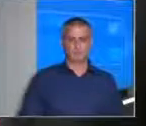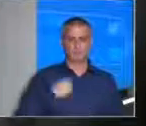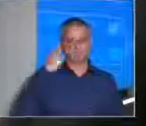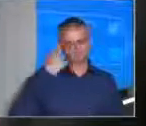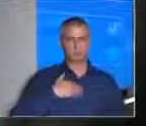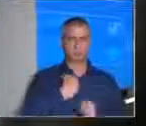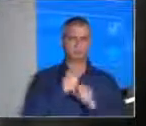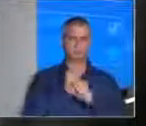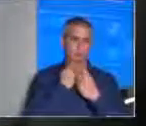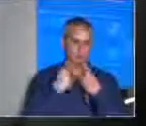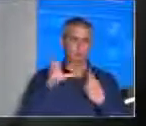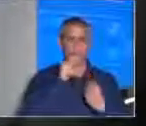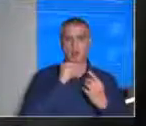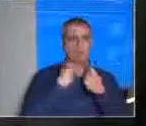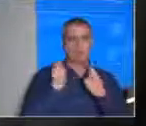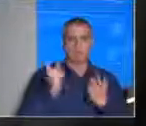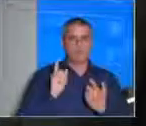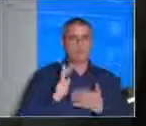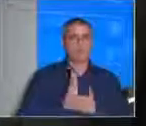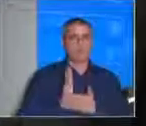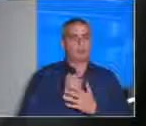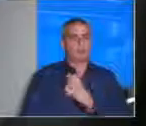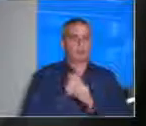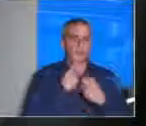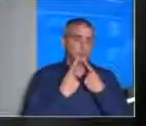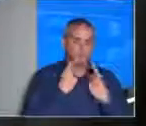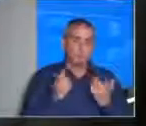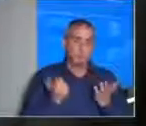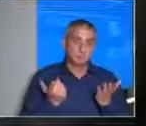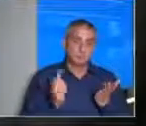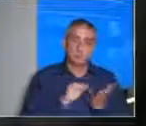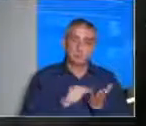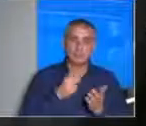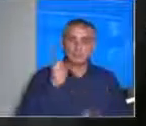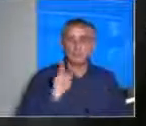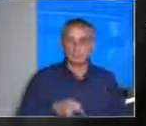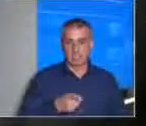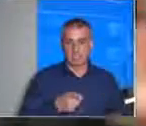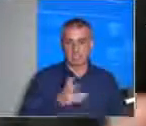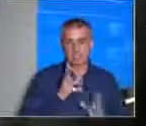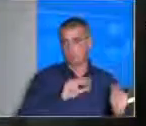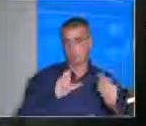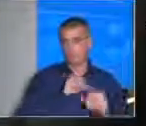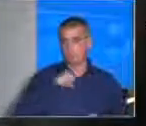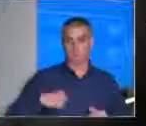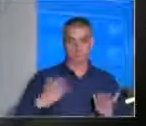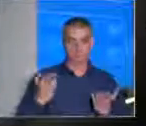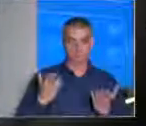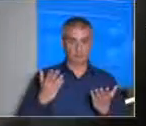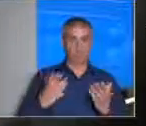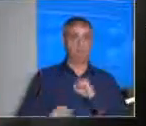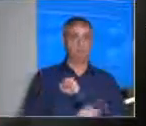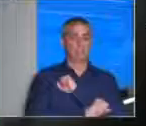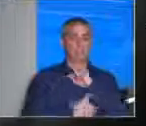Negotiate, they're talking about negotiating, but I don't think they're ready to negotiate because we have to either do it. It's very much like China. The vice